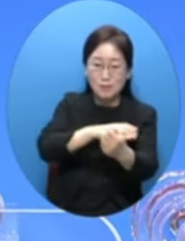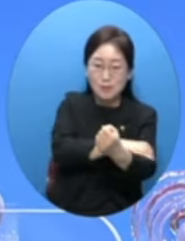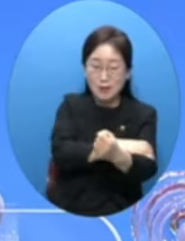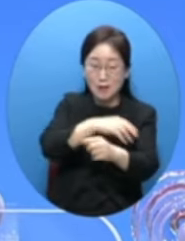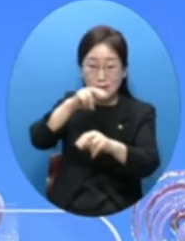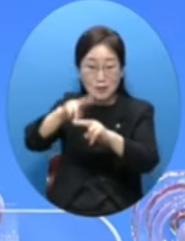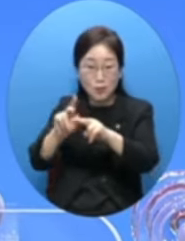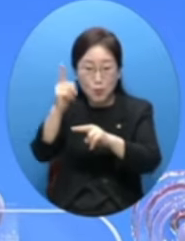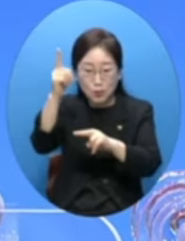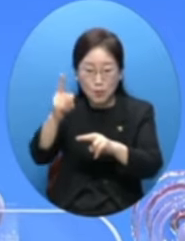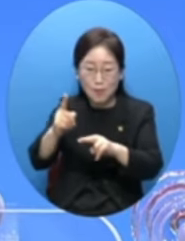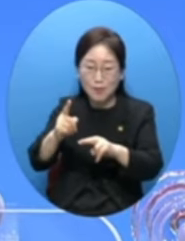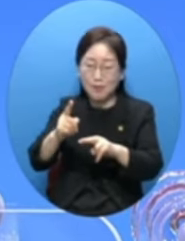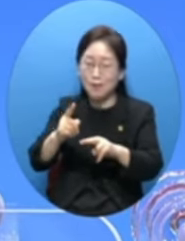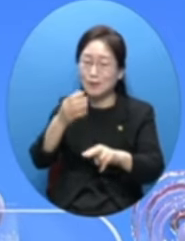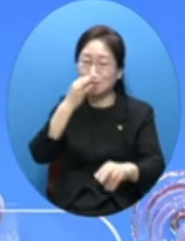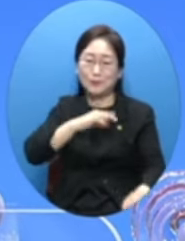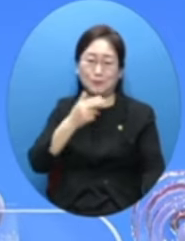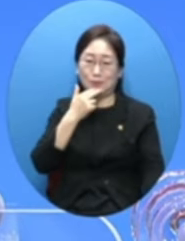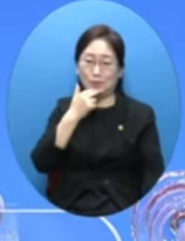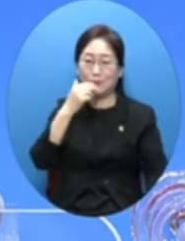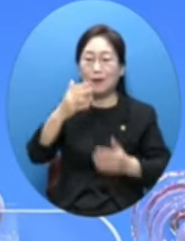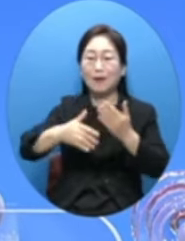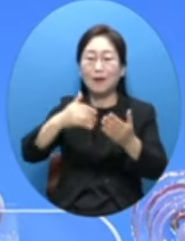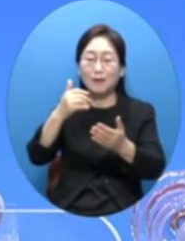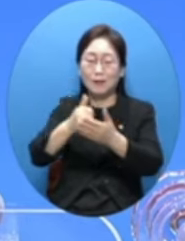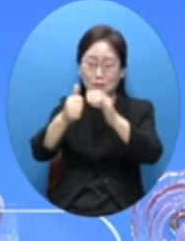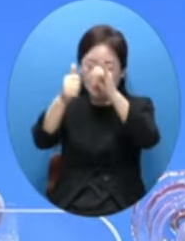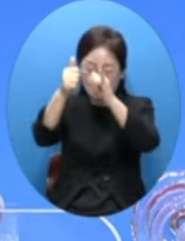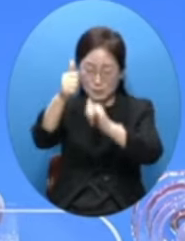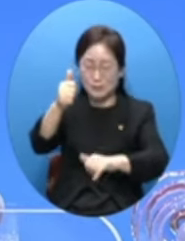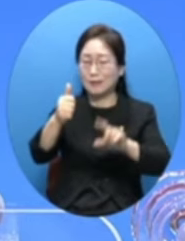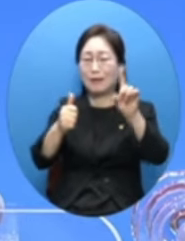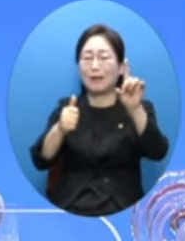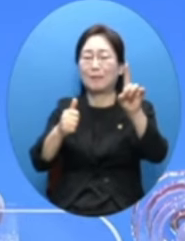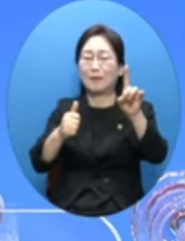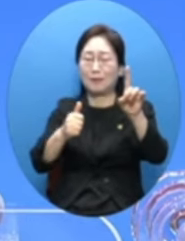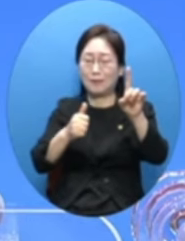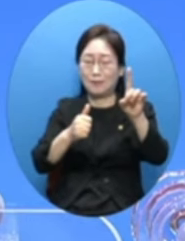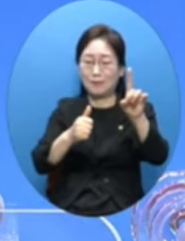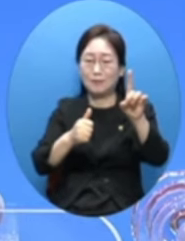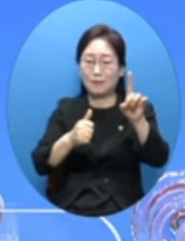없어요. 주님 섬기는 것밖에 남는 것이 없습니다.